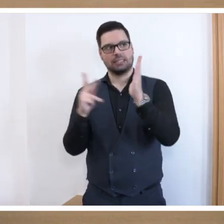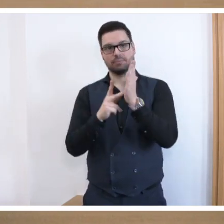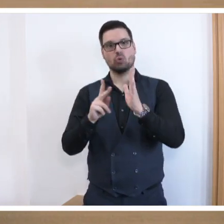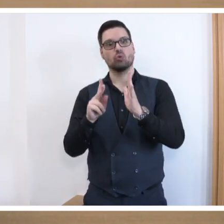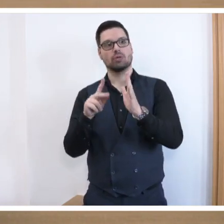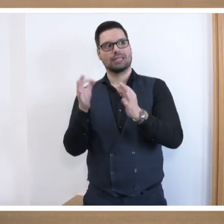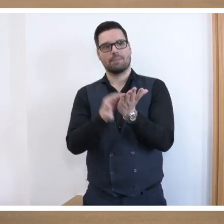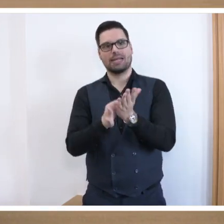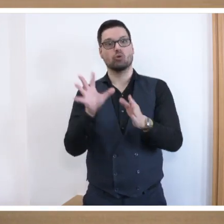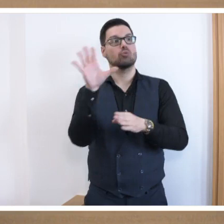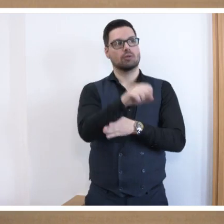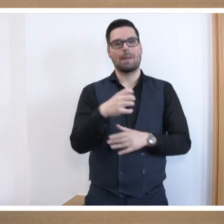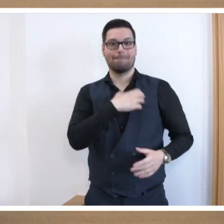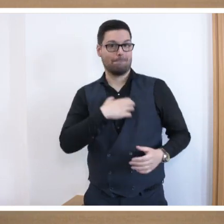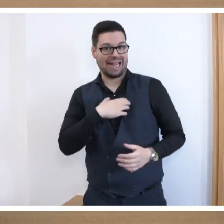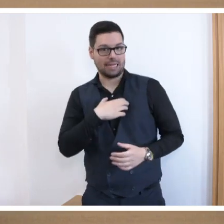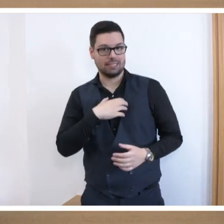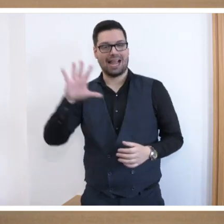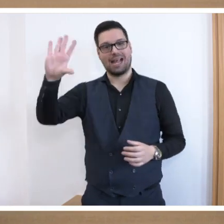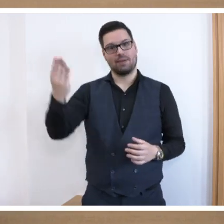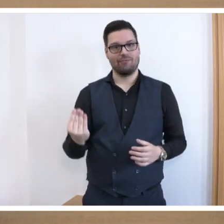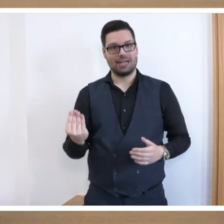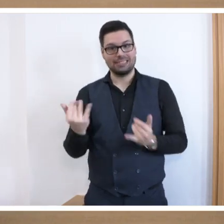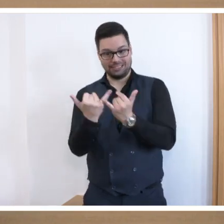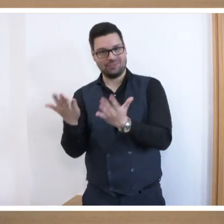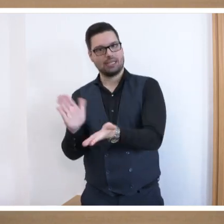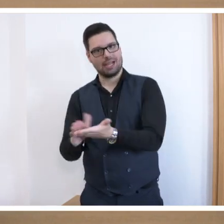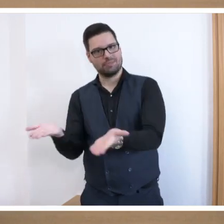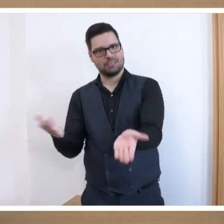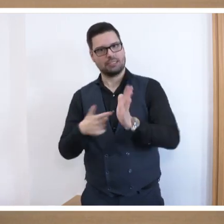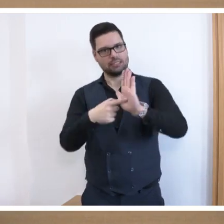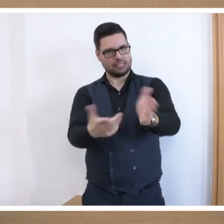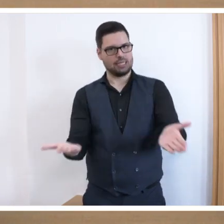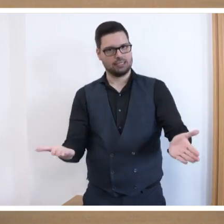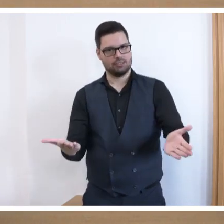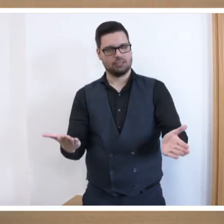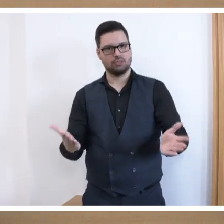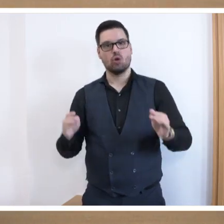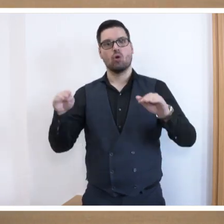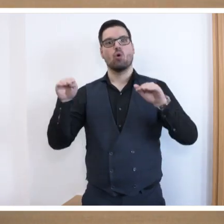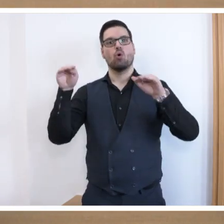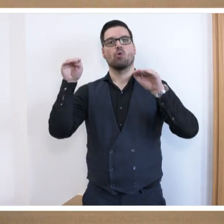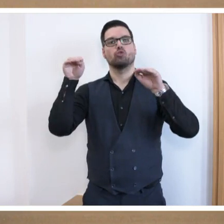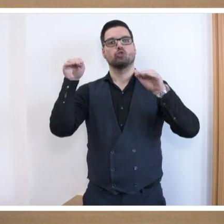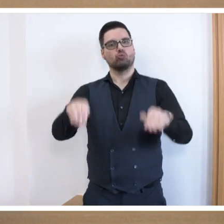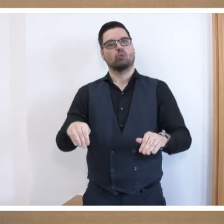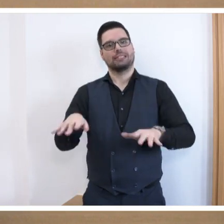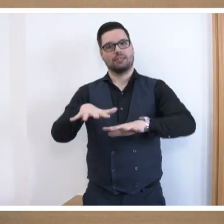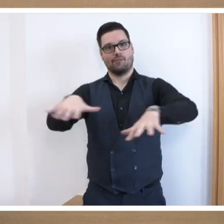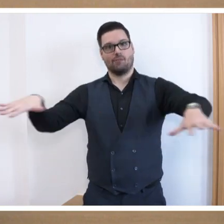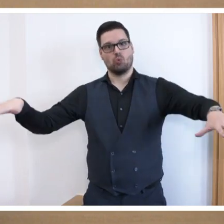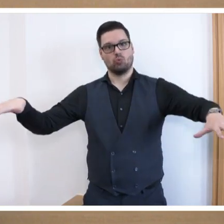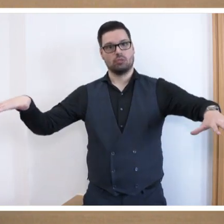gemeindeübergreifend. Bayern und Rheinland-Pfalz machen vor, wie es geht, und sie haben dort Sturzflut-Gefahrenkarten, und zwar für das gesamte